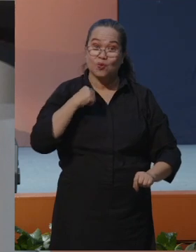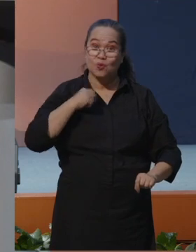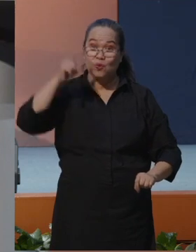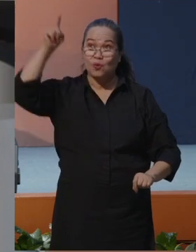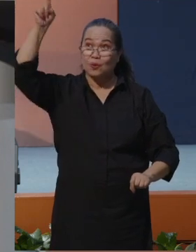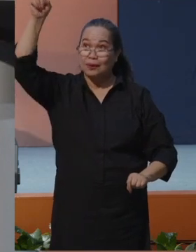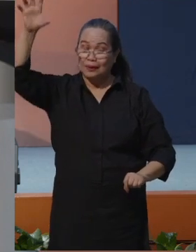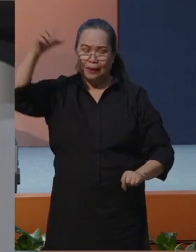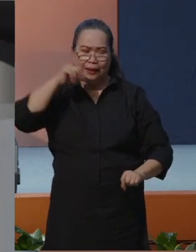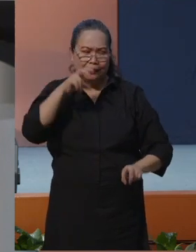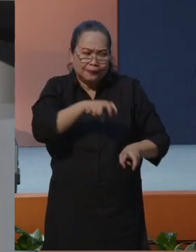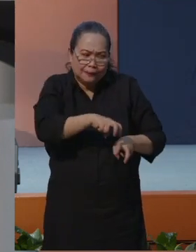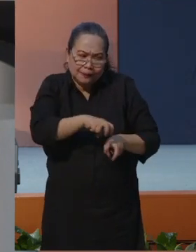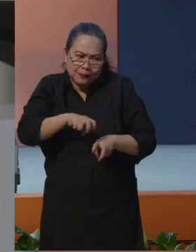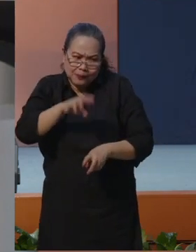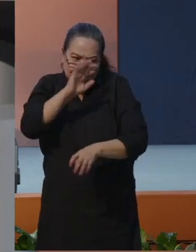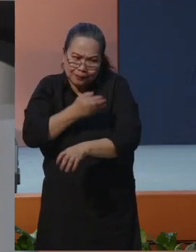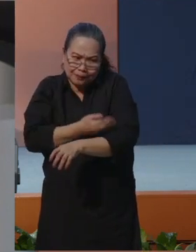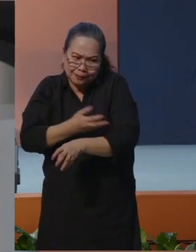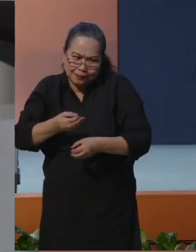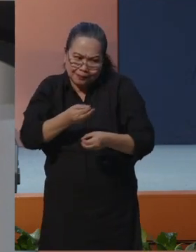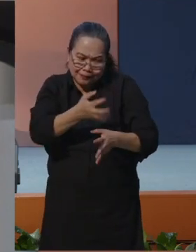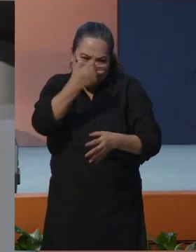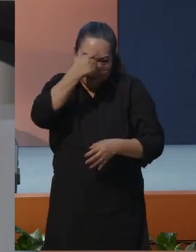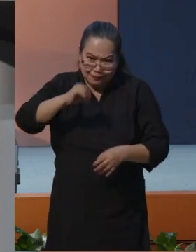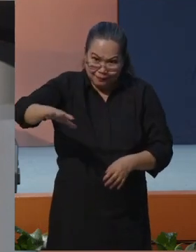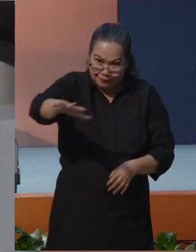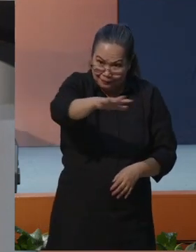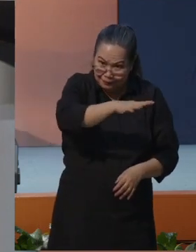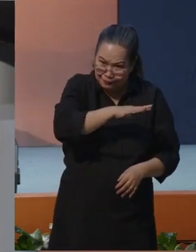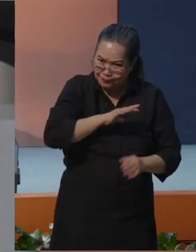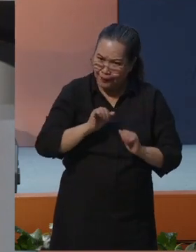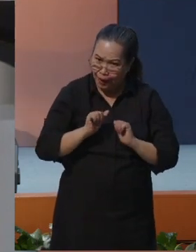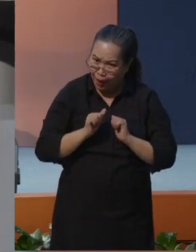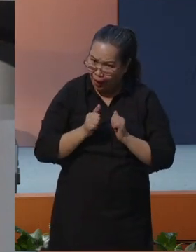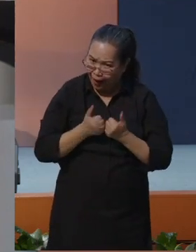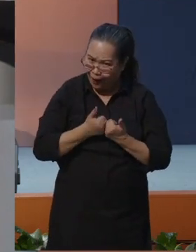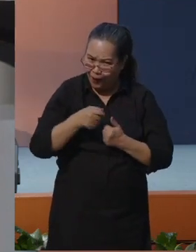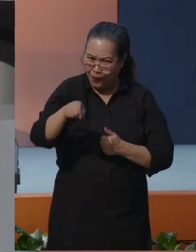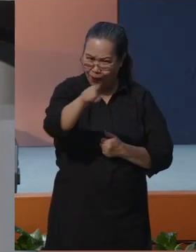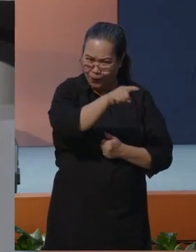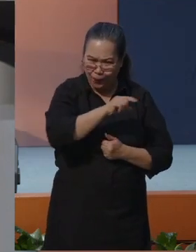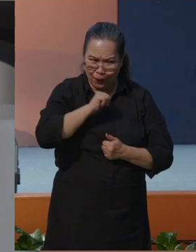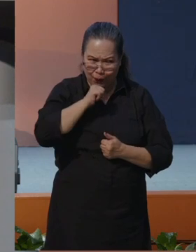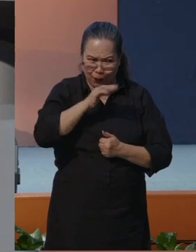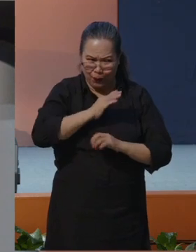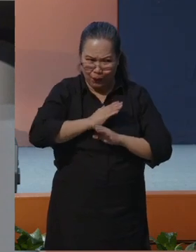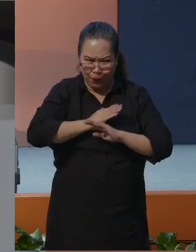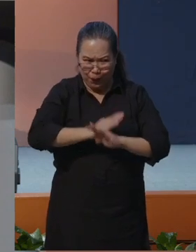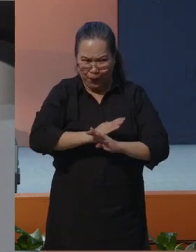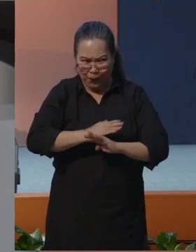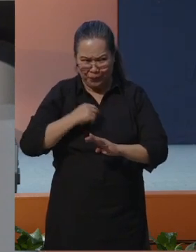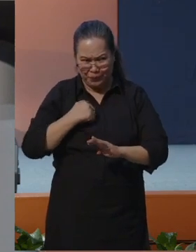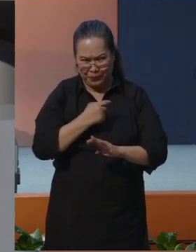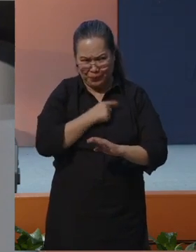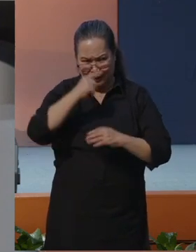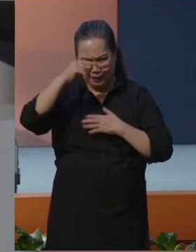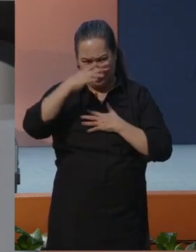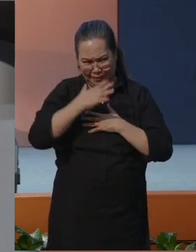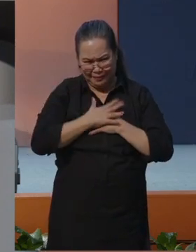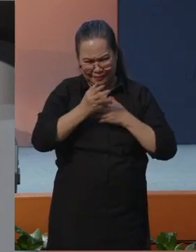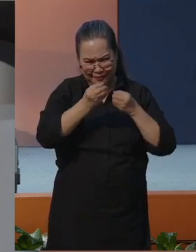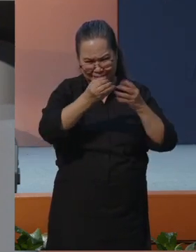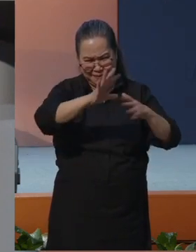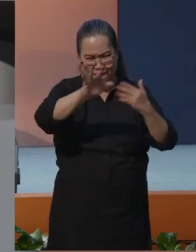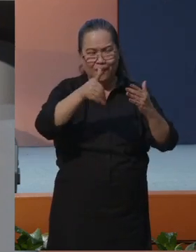His own Son, but gave Him up for us all, how will He not also with Him graciously give